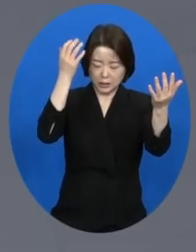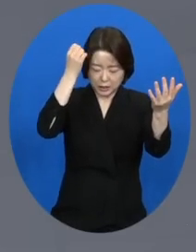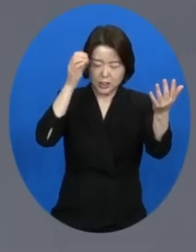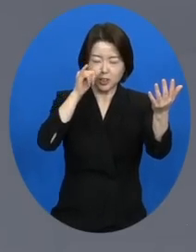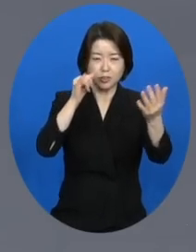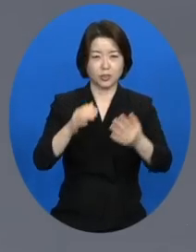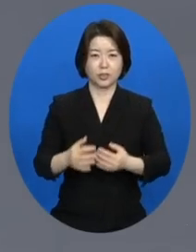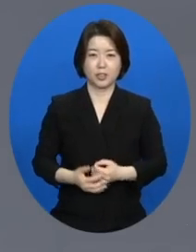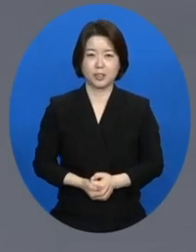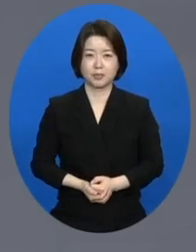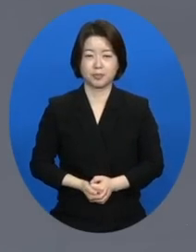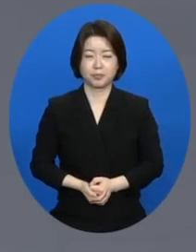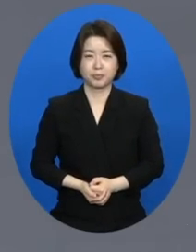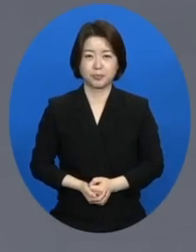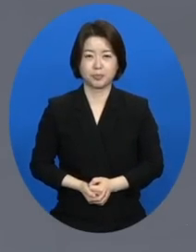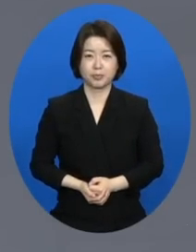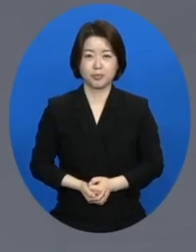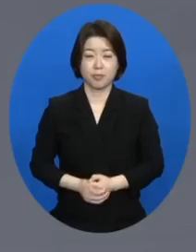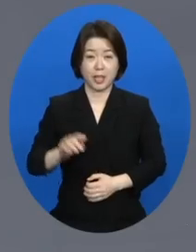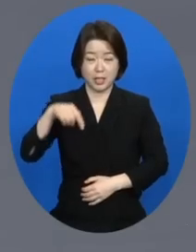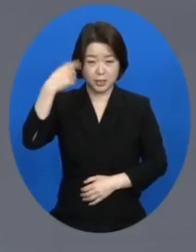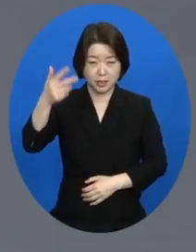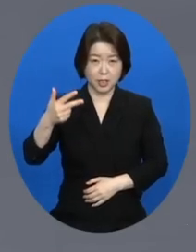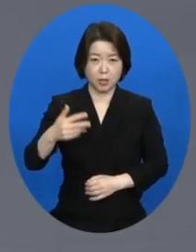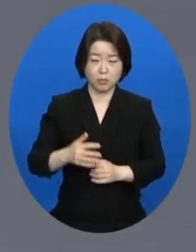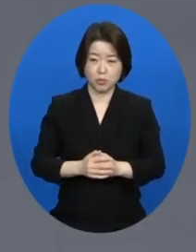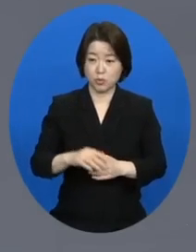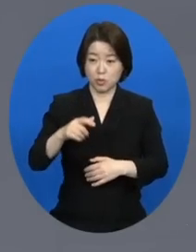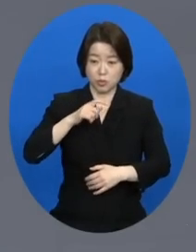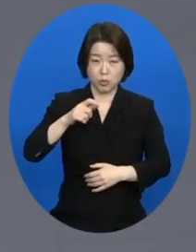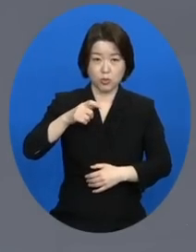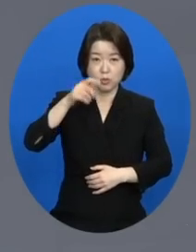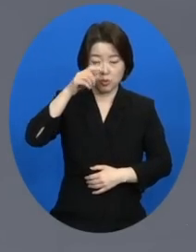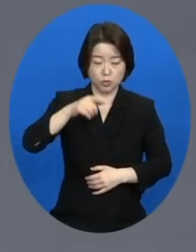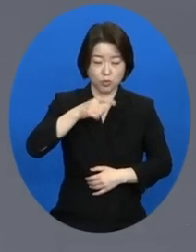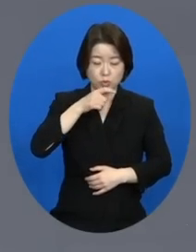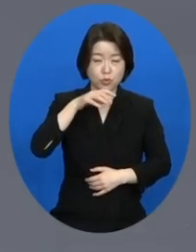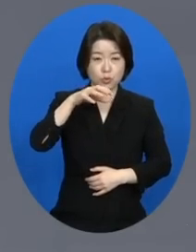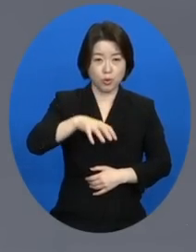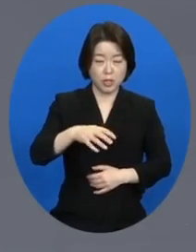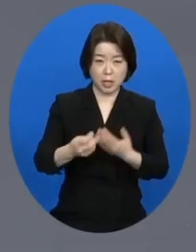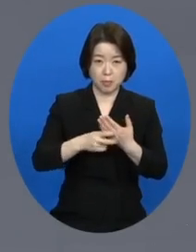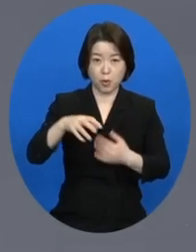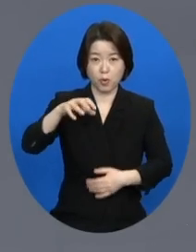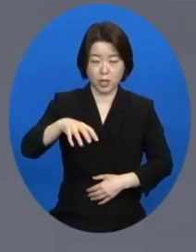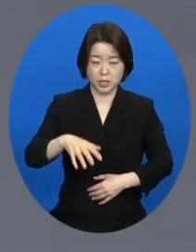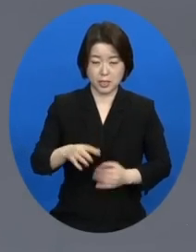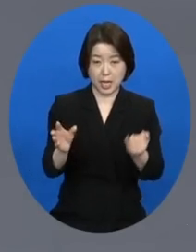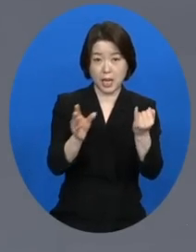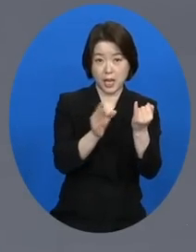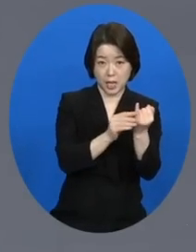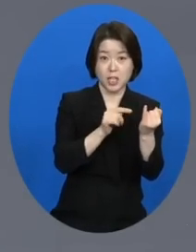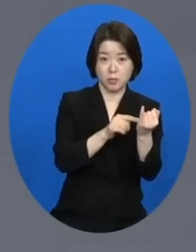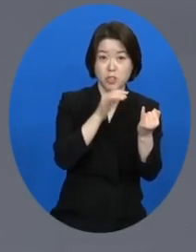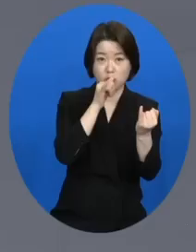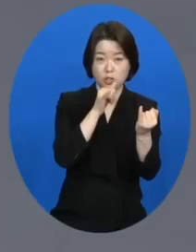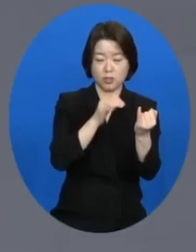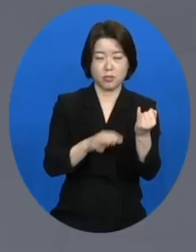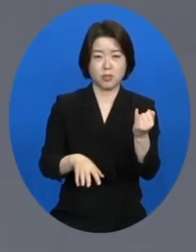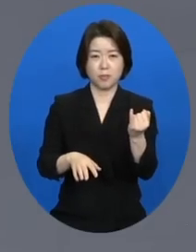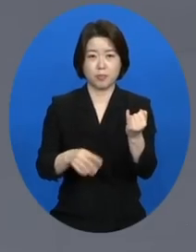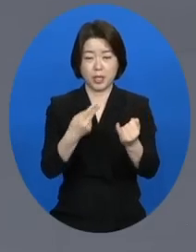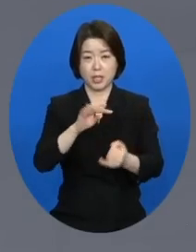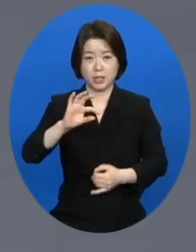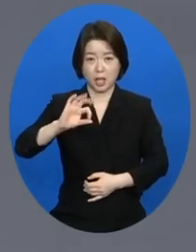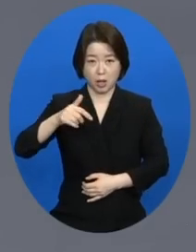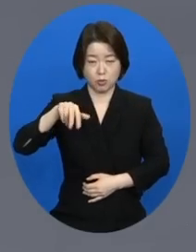나요. 그리고 그 다음 주 수요일에 병원 갔을 때 아이가 임신한 아내가 임신했을 때였는데